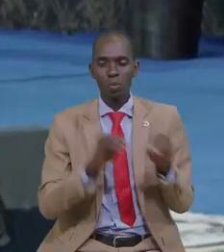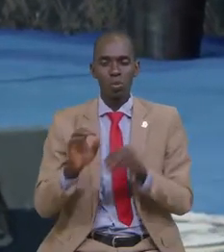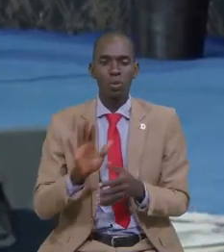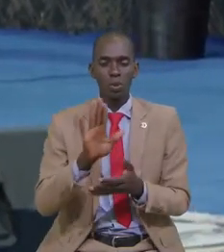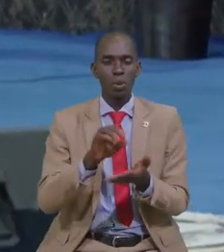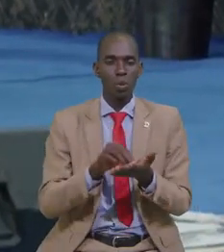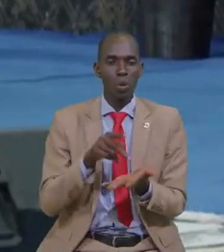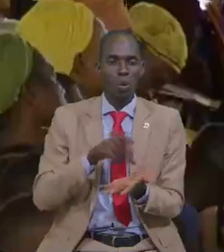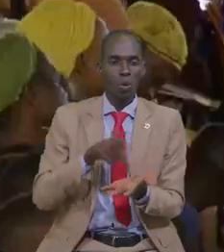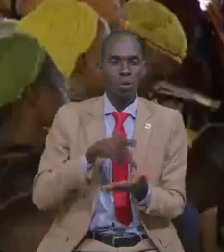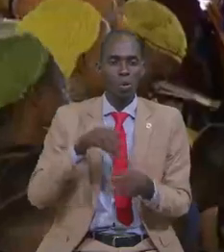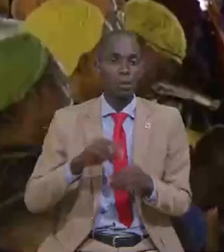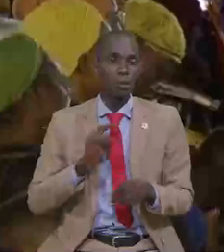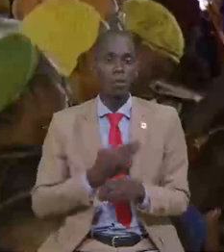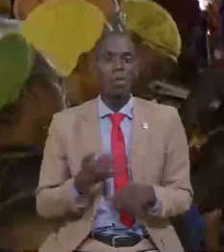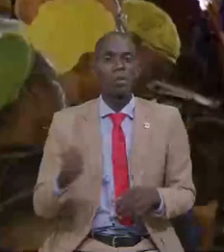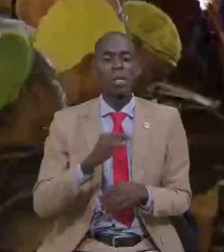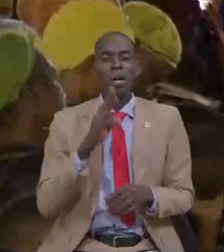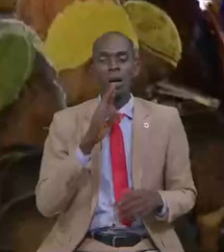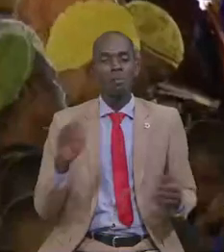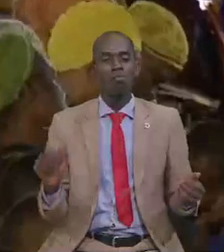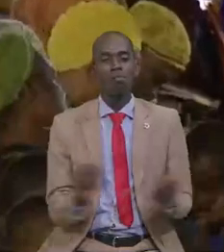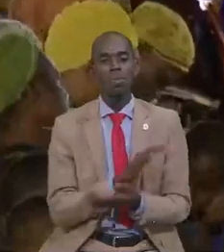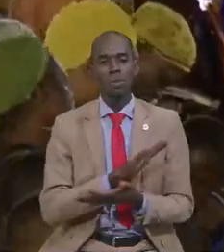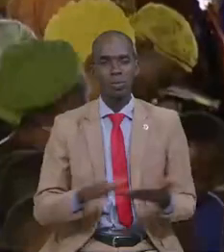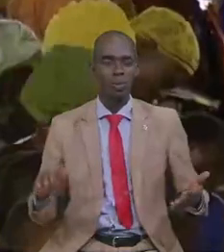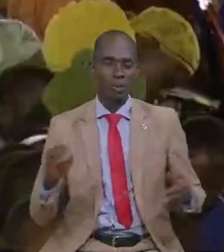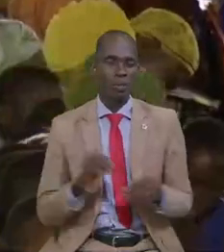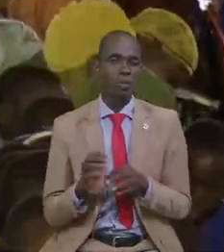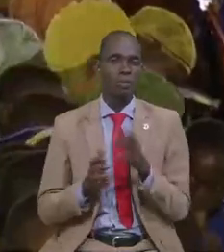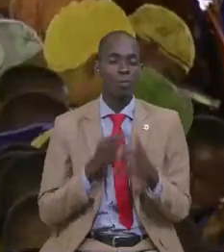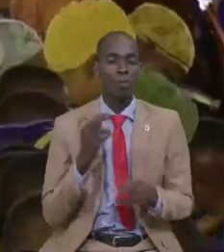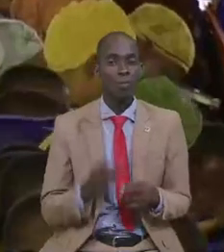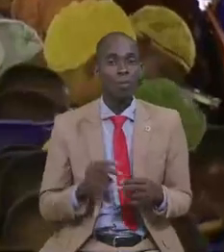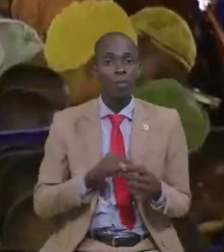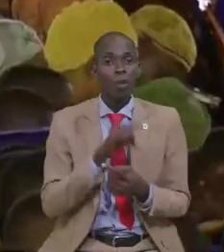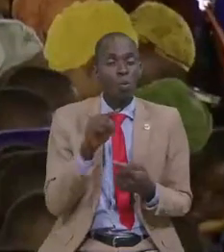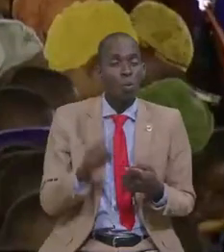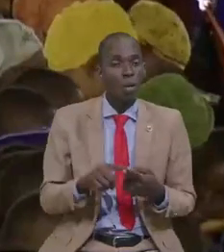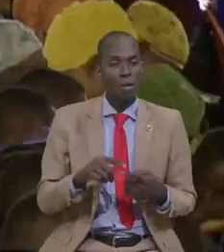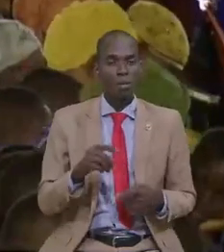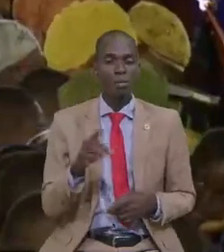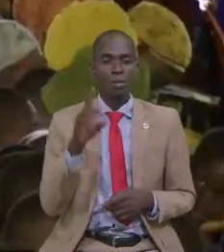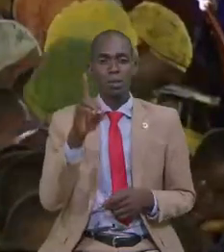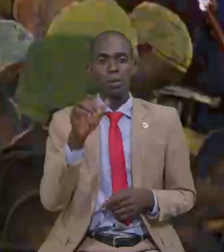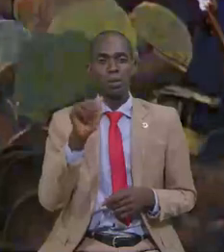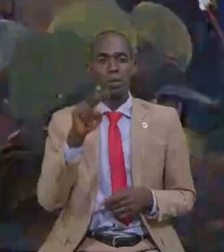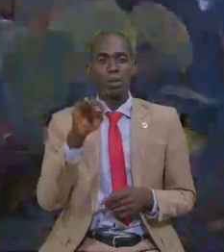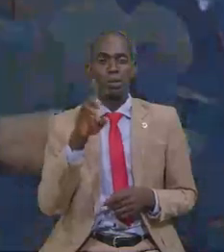vous d'introduire le poison en vous, le venin en vous, et ils sont détruits. Lorsque